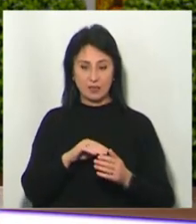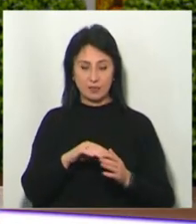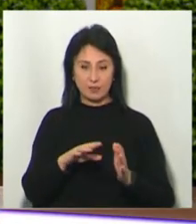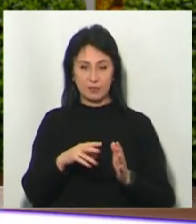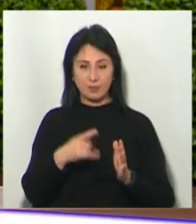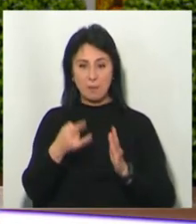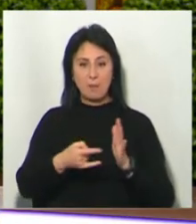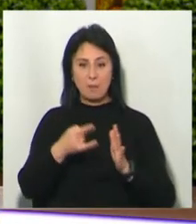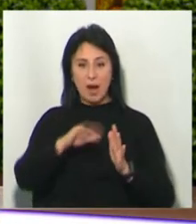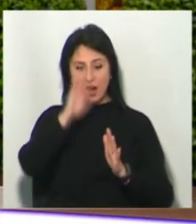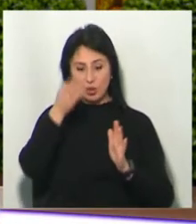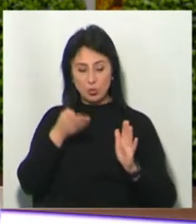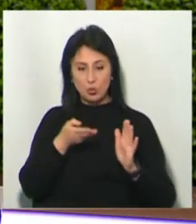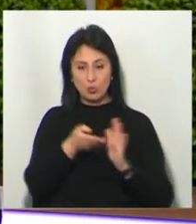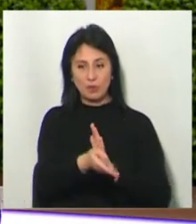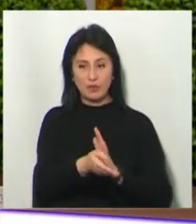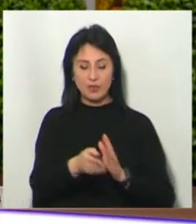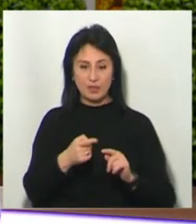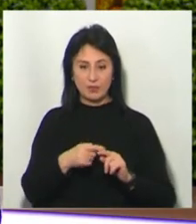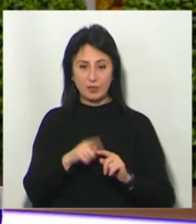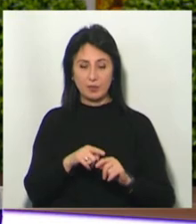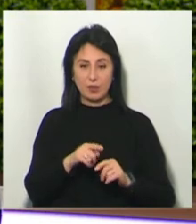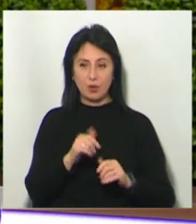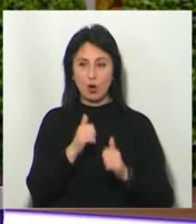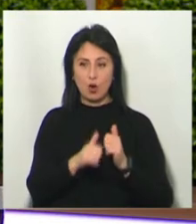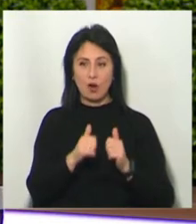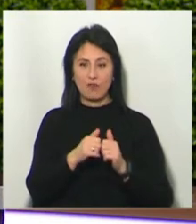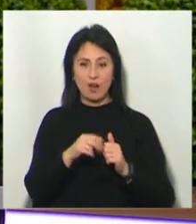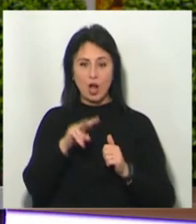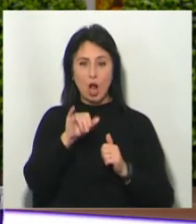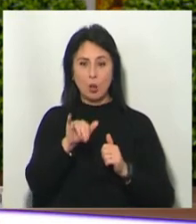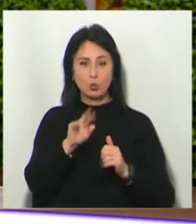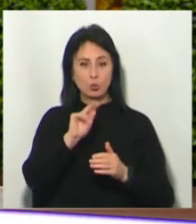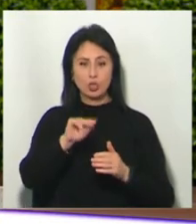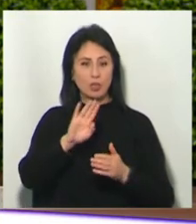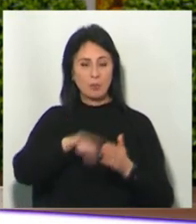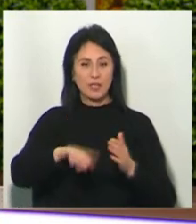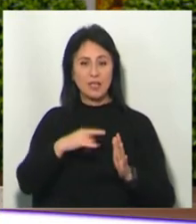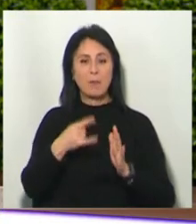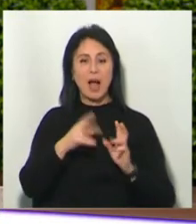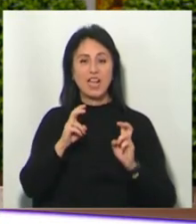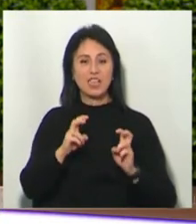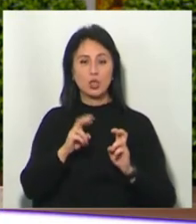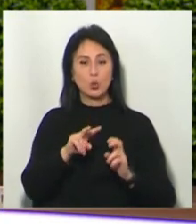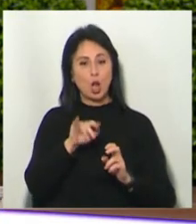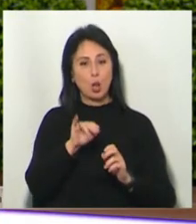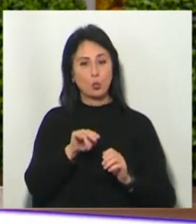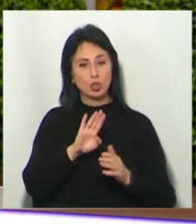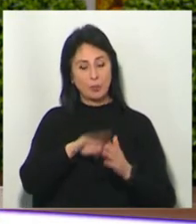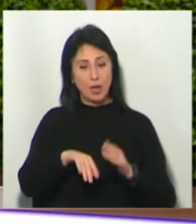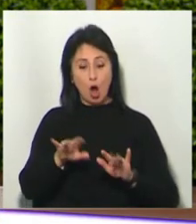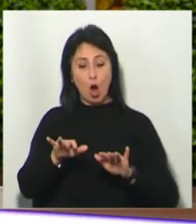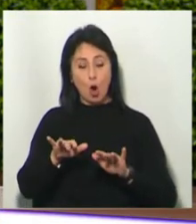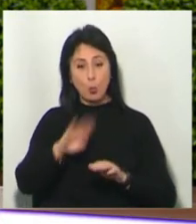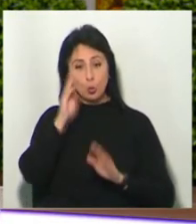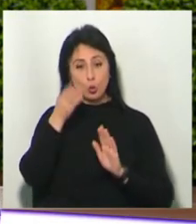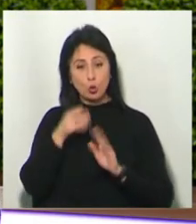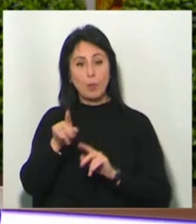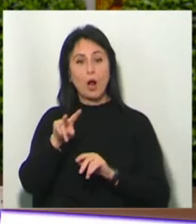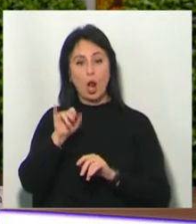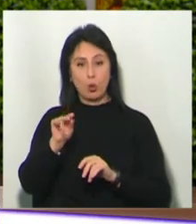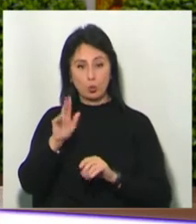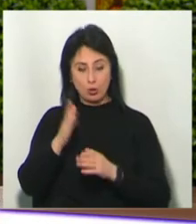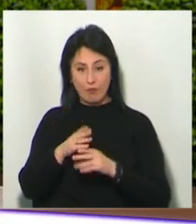მაგნიტურეზონანსული ტომოგრაფია, რომელიც პრინციპში ყოველგვარი დასხივების გარეშე და ასე ვთქვათ ყოველგვარი გართულებების გარეშე ხდება თავის